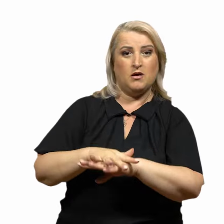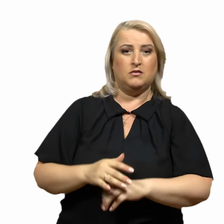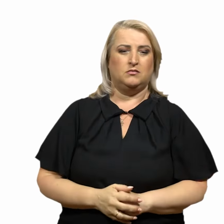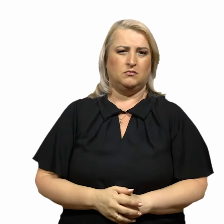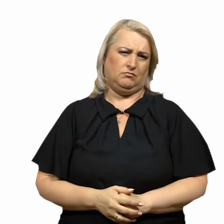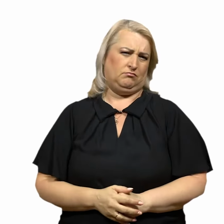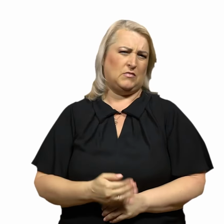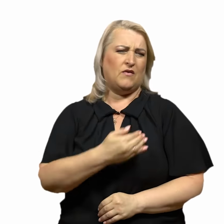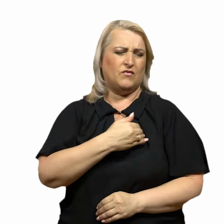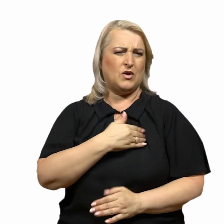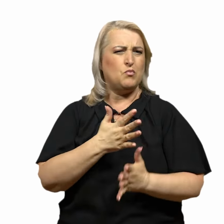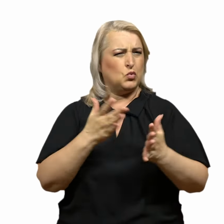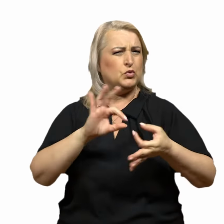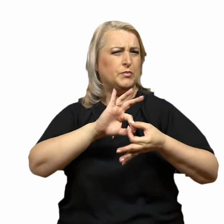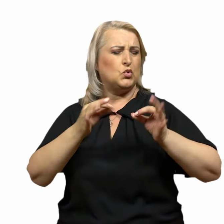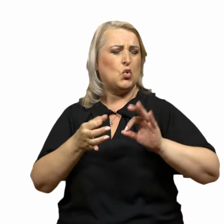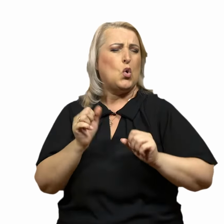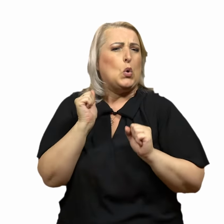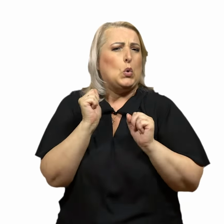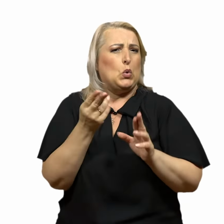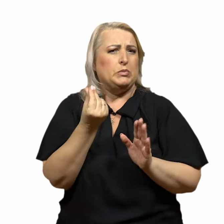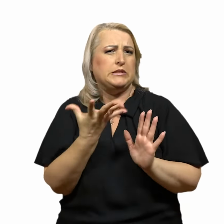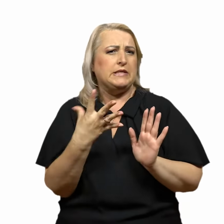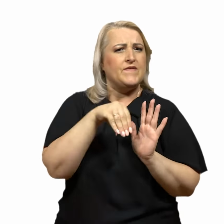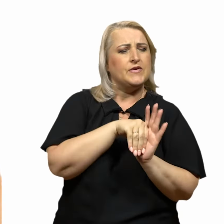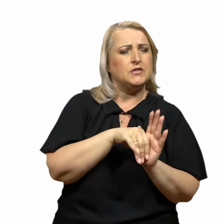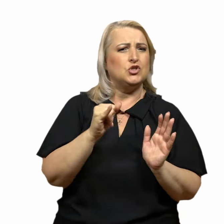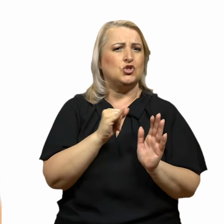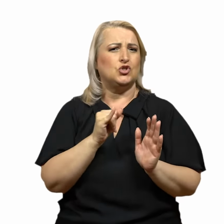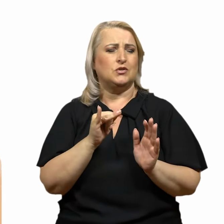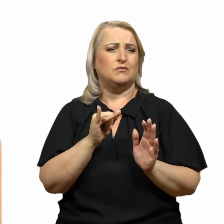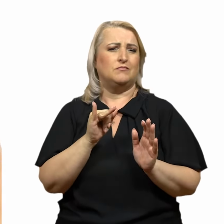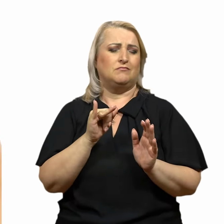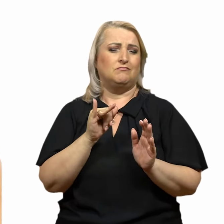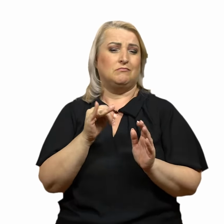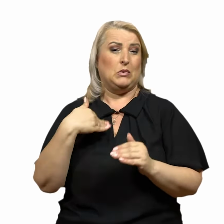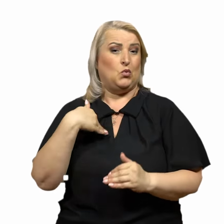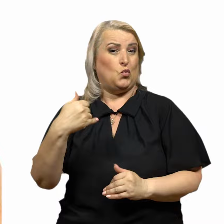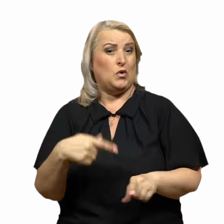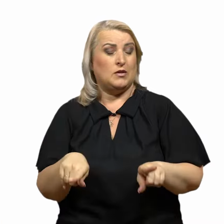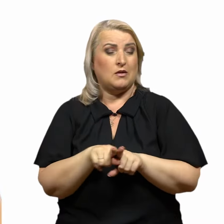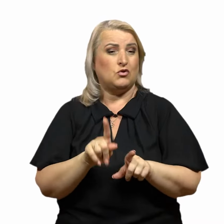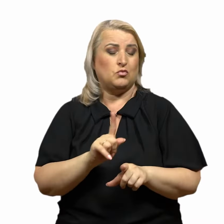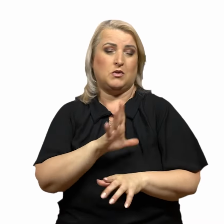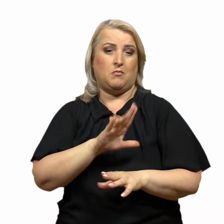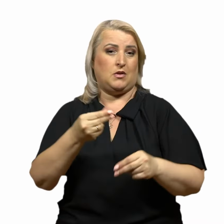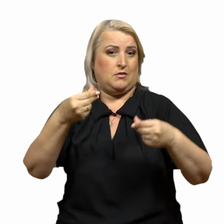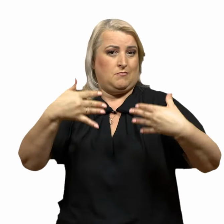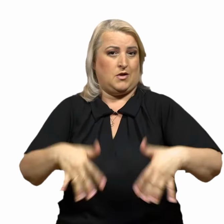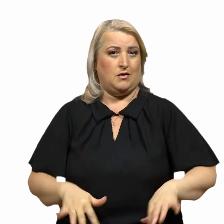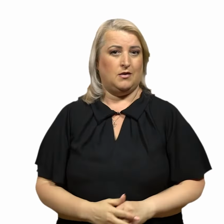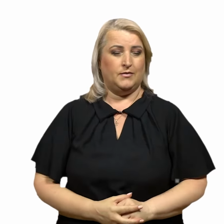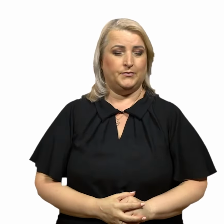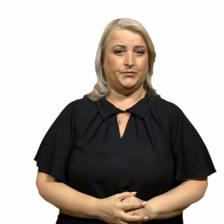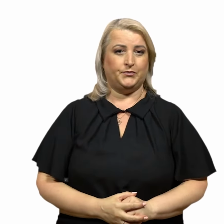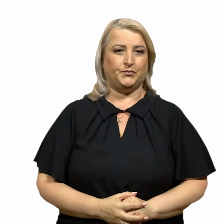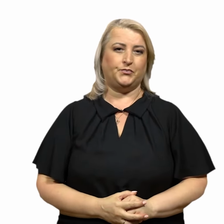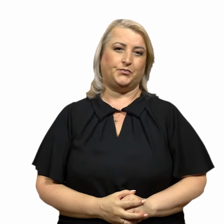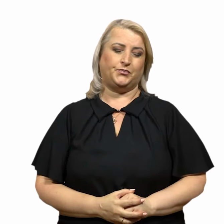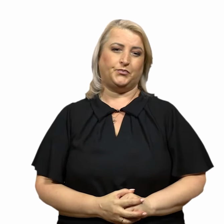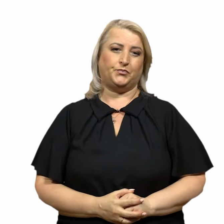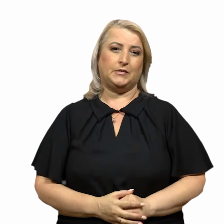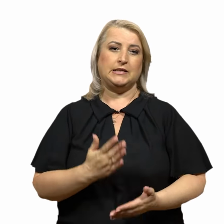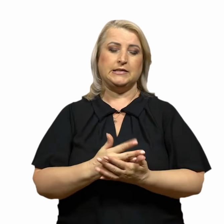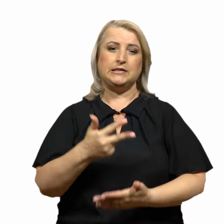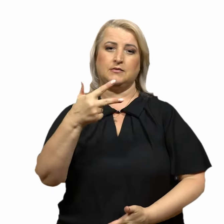aș vrea totuși mai multe detalii despre cum să investesc și să dau cu împrumut în așa fel ca să nu pierd banii. Sunt